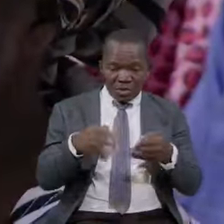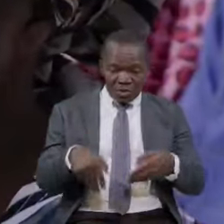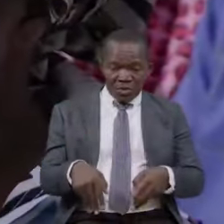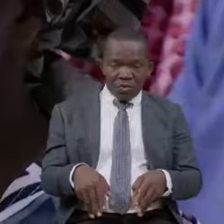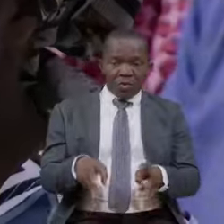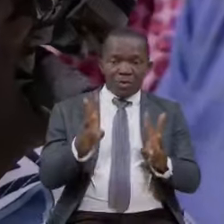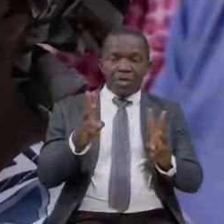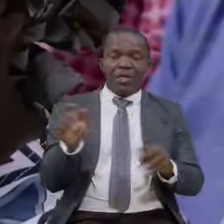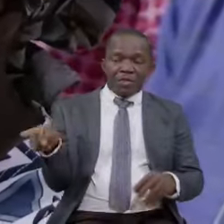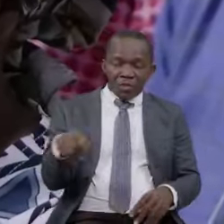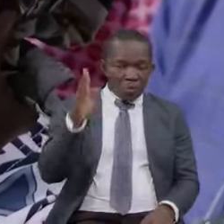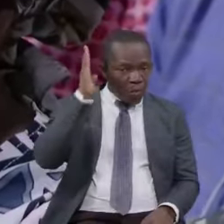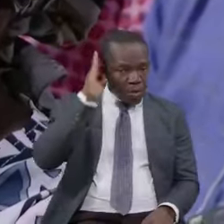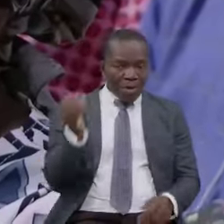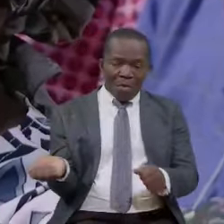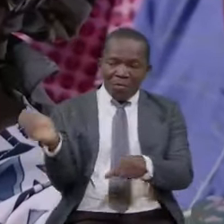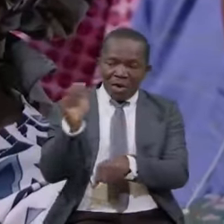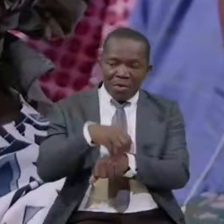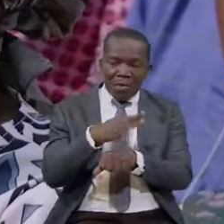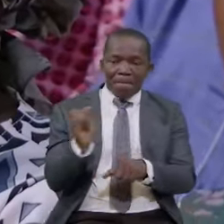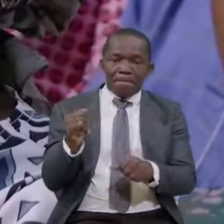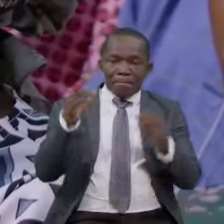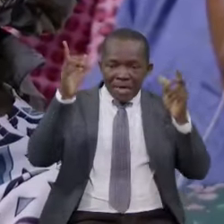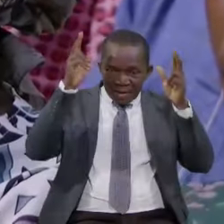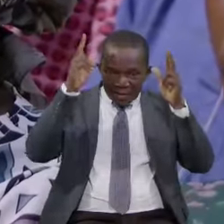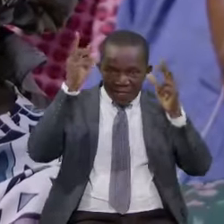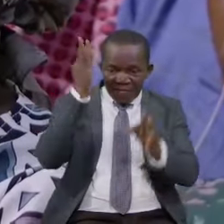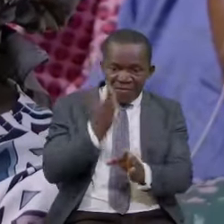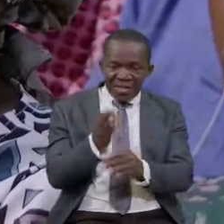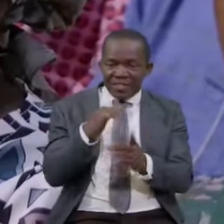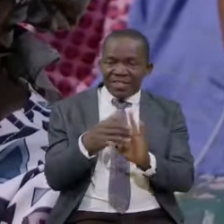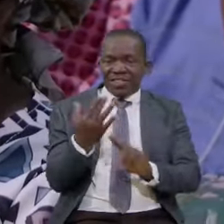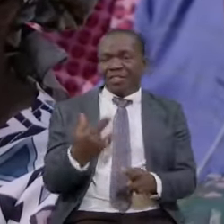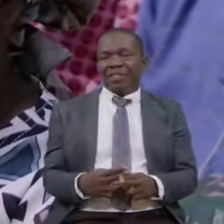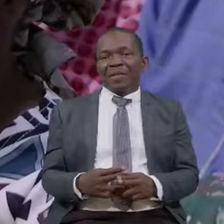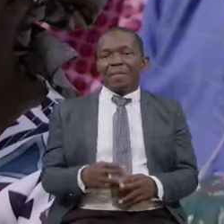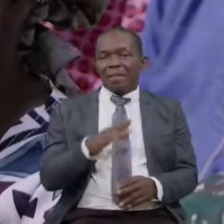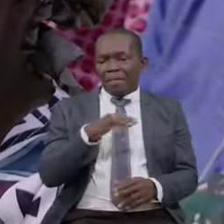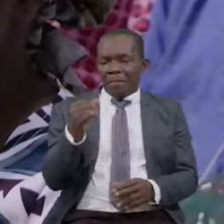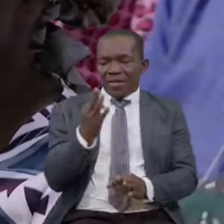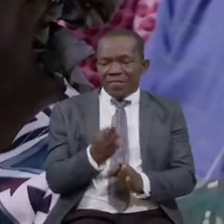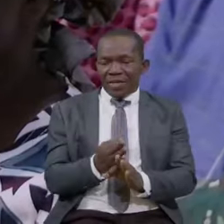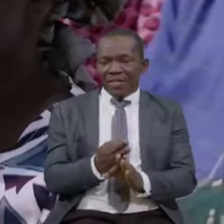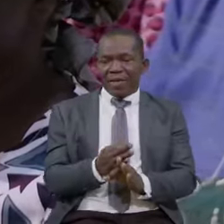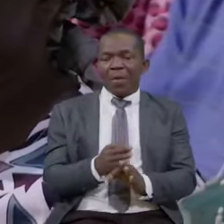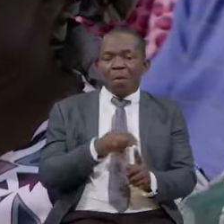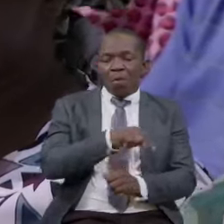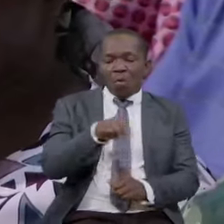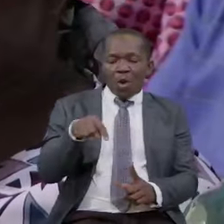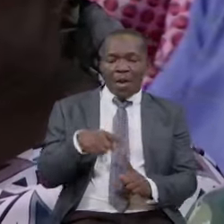foi par la foi c'est pas la foi que Moïse devenir grand refusa d'être appelé